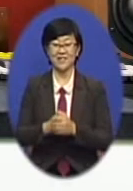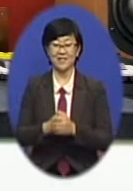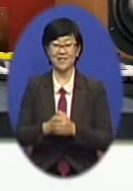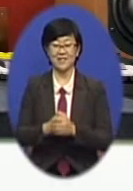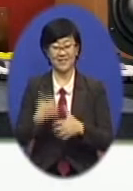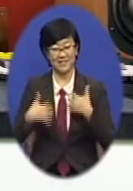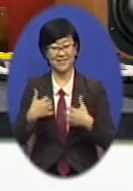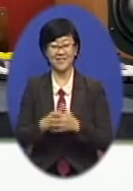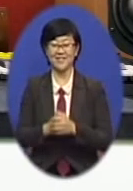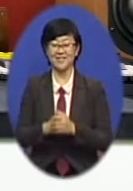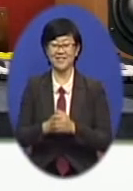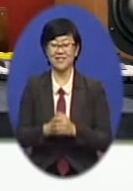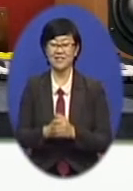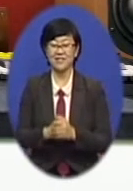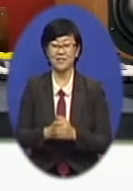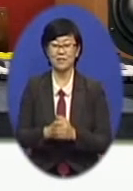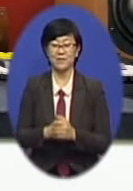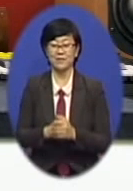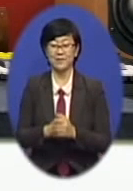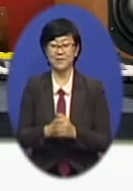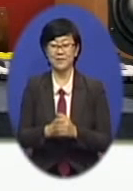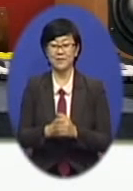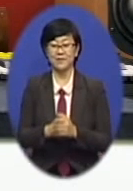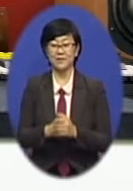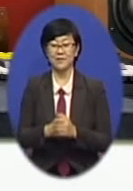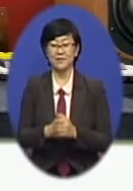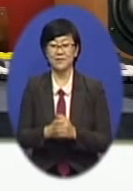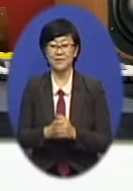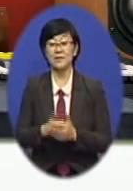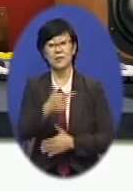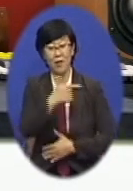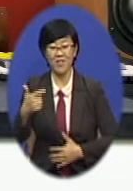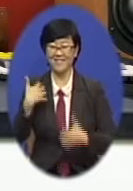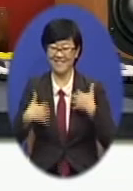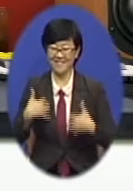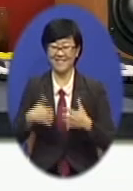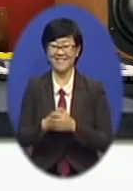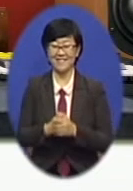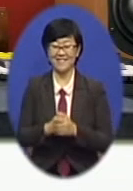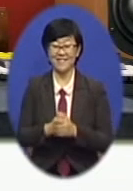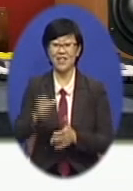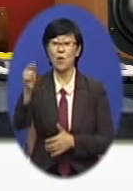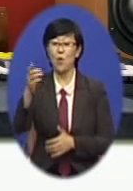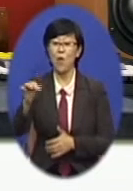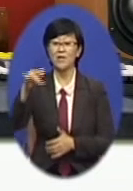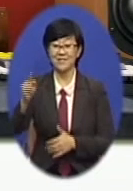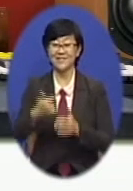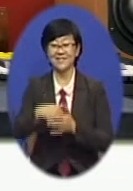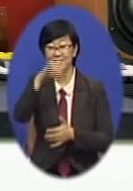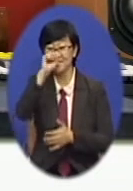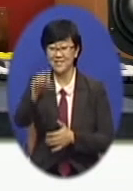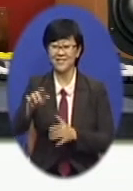네, 반갑습니다. 네, 아, 참. 홍천. 너무 반갑습니다. 네네. 홍천 좋은 곳에